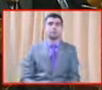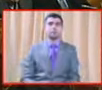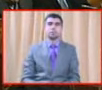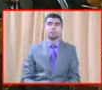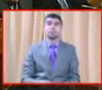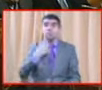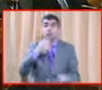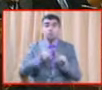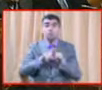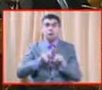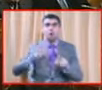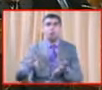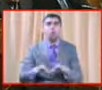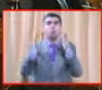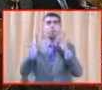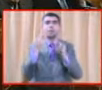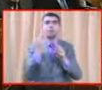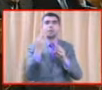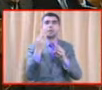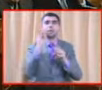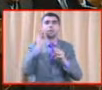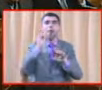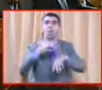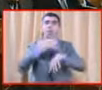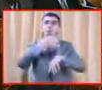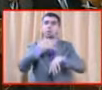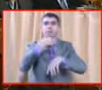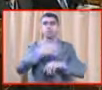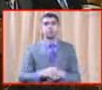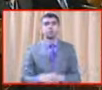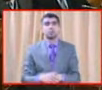ثلاثة الملاحظات السيد الوزير إذا سمح بذلك الوقت. هو أن